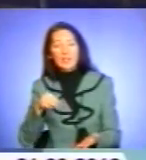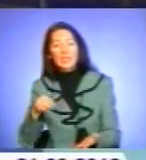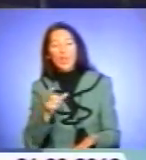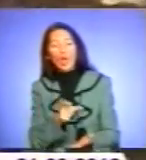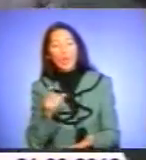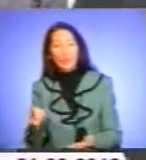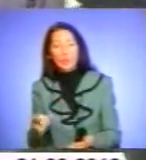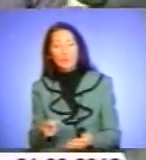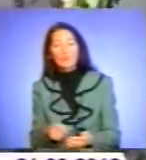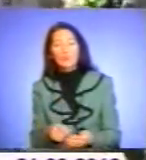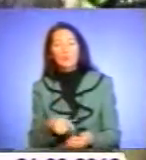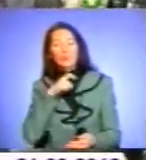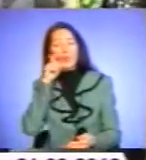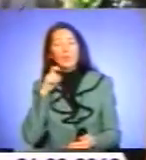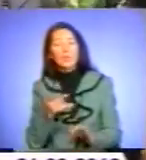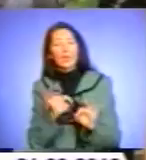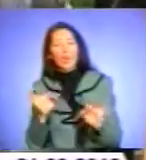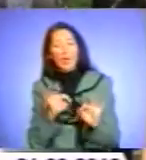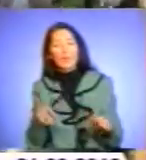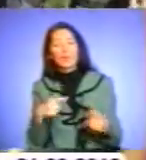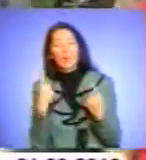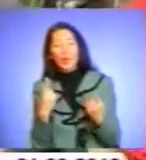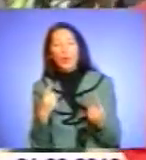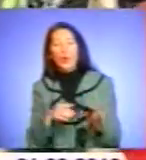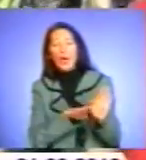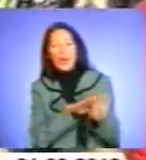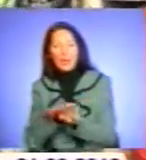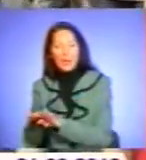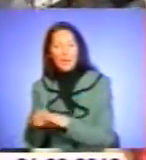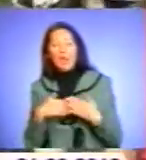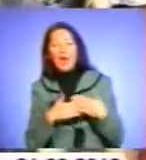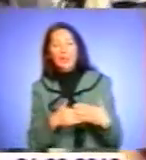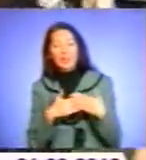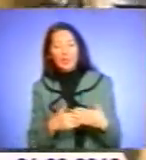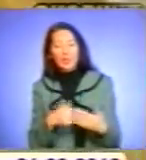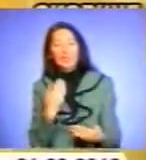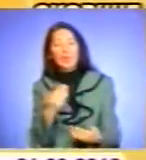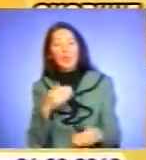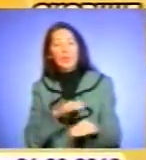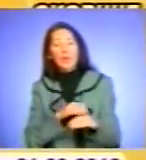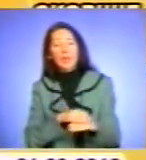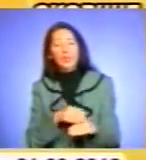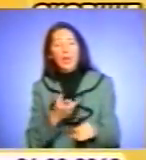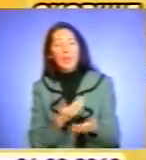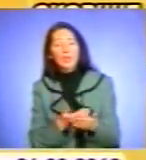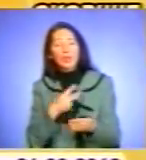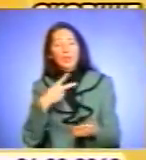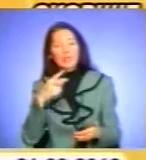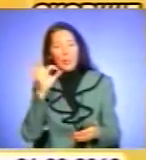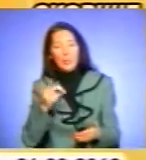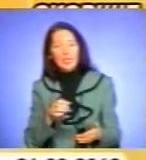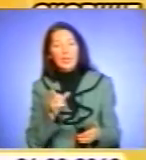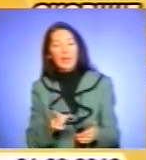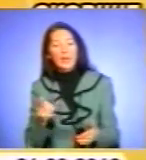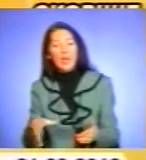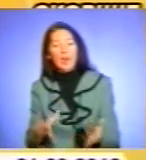сюжеті. Українці демонструють високий рівень електоральної активності, стверджують фахівці Центру «Соціс». За їхніми даними, близько 80% виборців готові чи, скоріше,